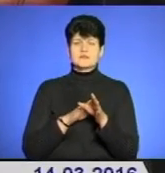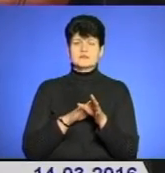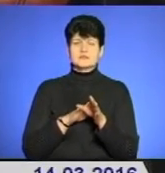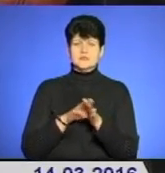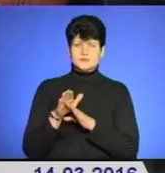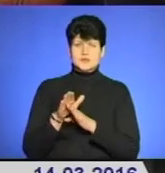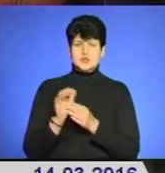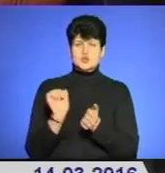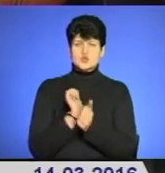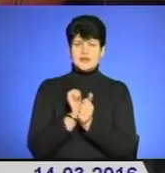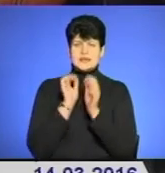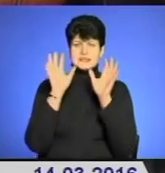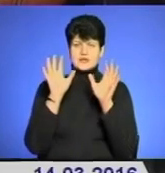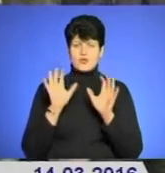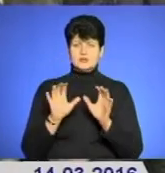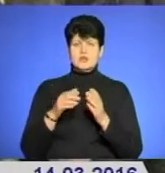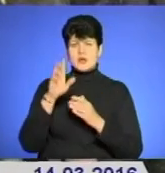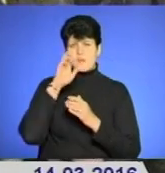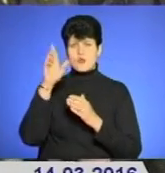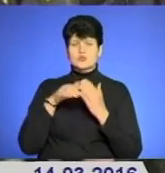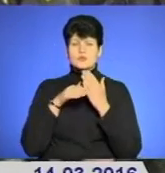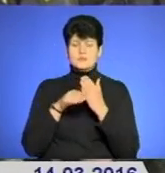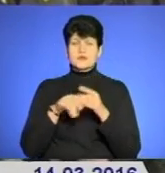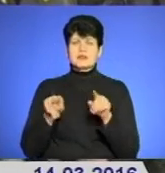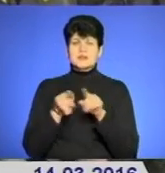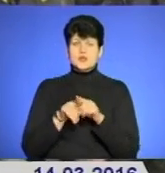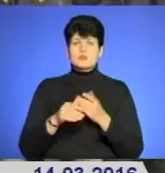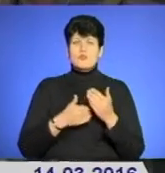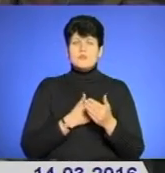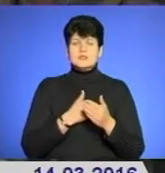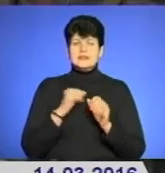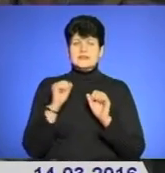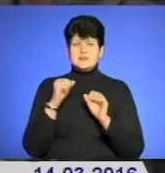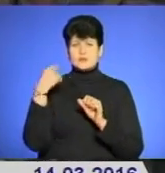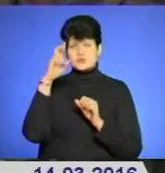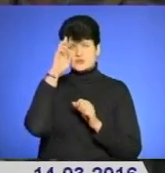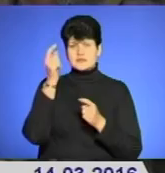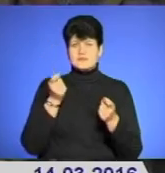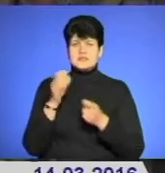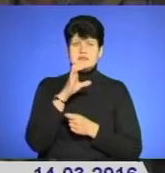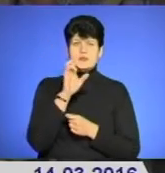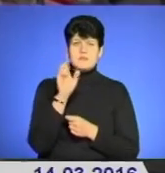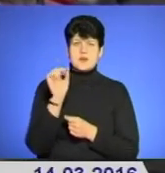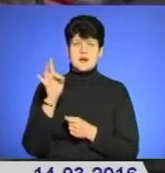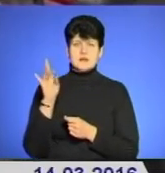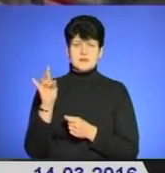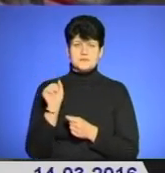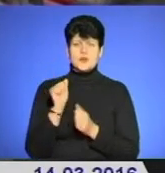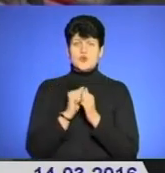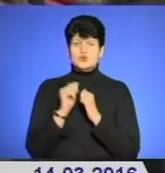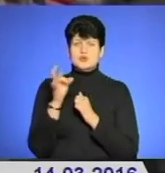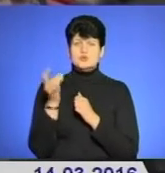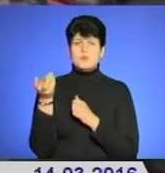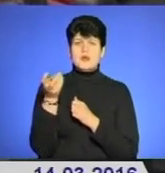і хай Бог вам допомагає. Побажав легкої служби бійцям і керівник Тернопільської облдержадміністрації Степан Барна. Кожного разу